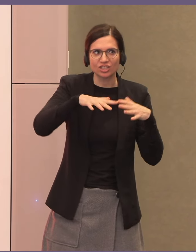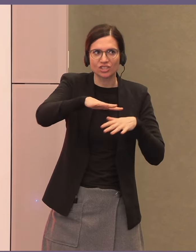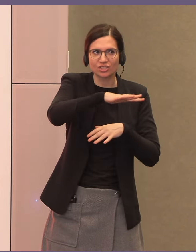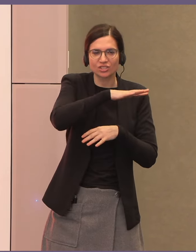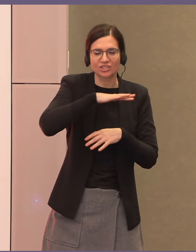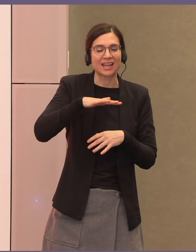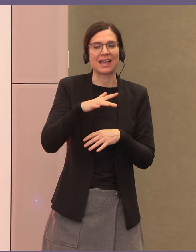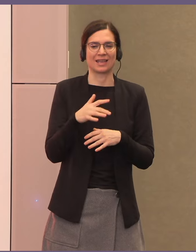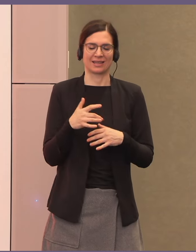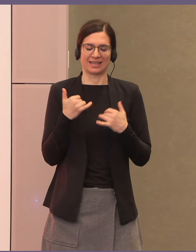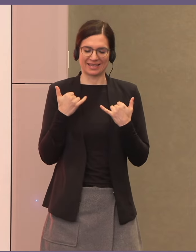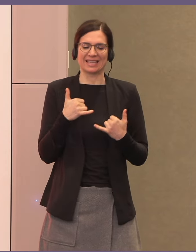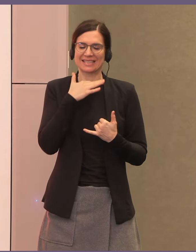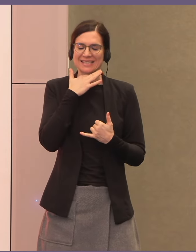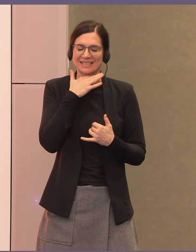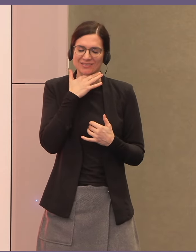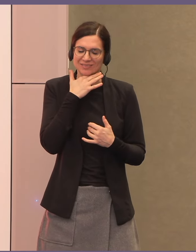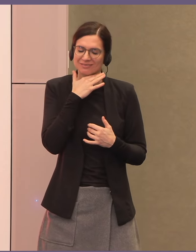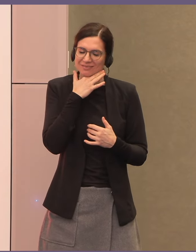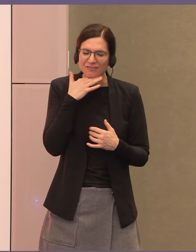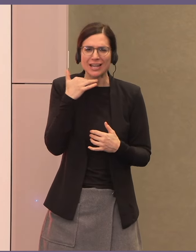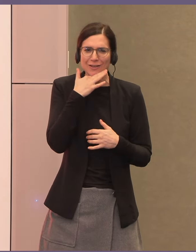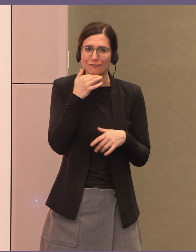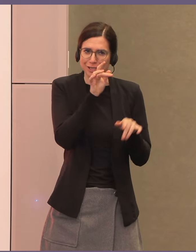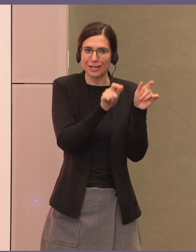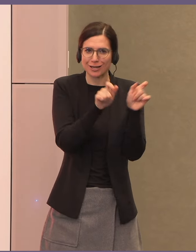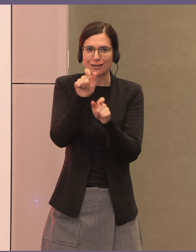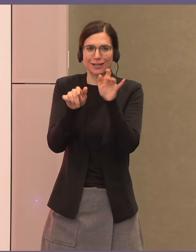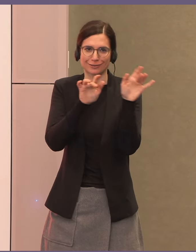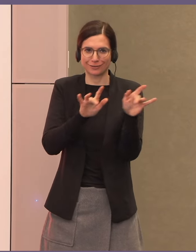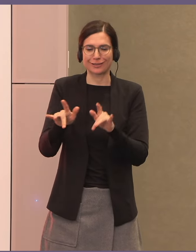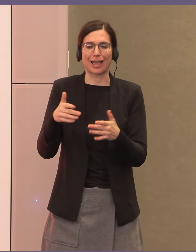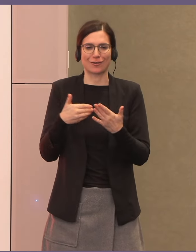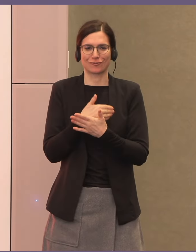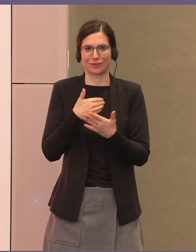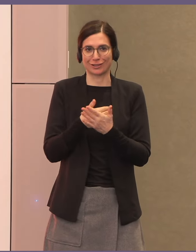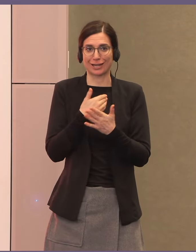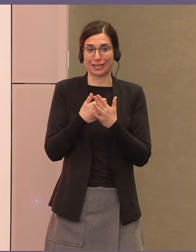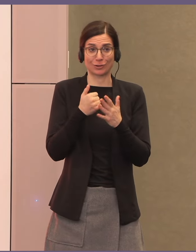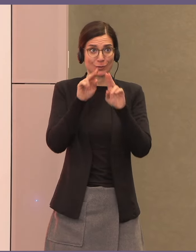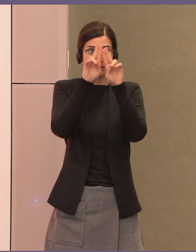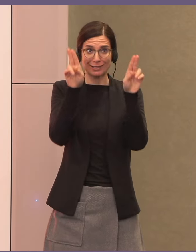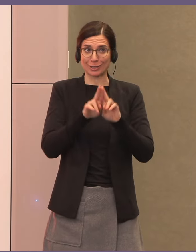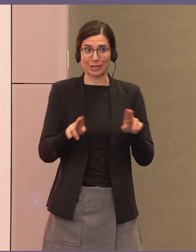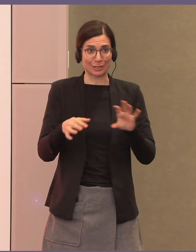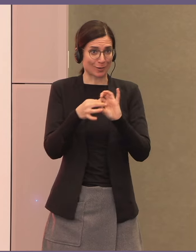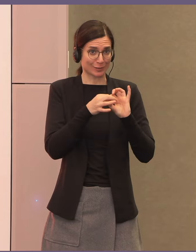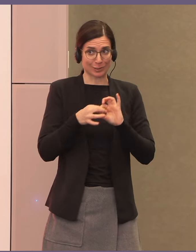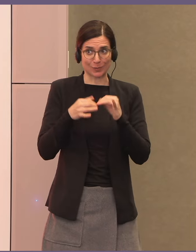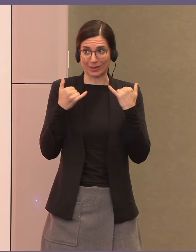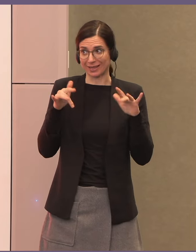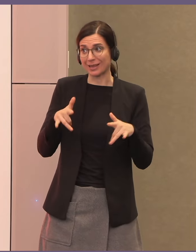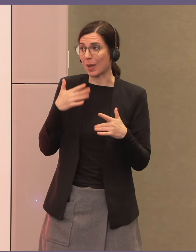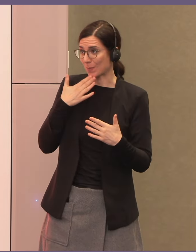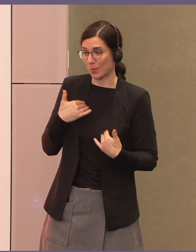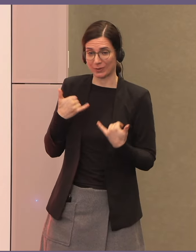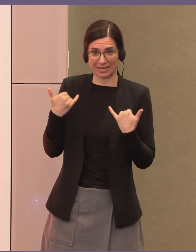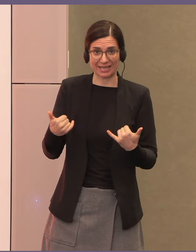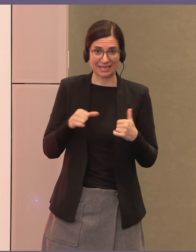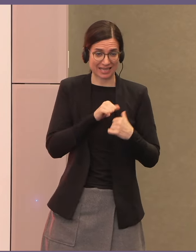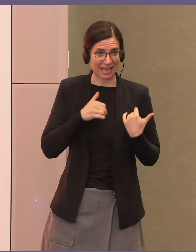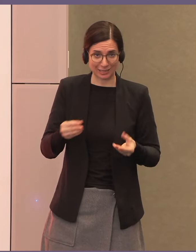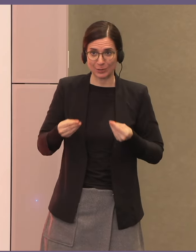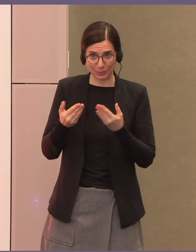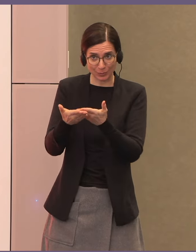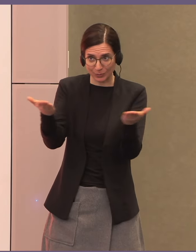jedenfalls alle herzlich bei uns begrüßen, die in Vertretung auch internationaler Organisationen oder auch